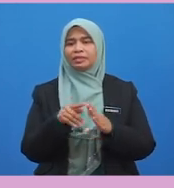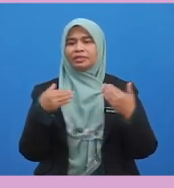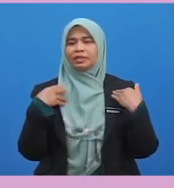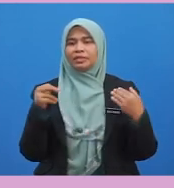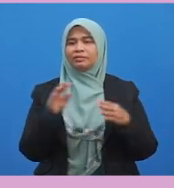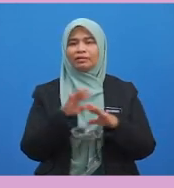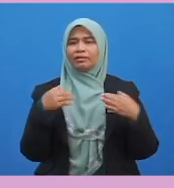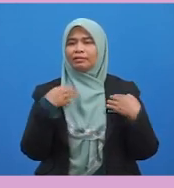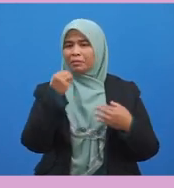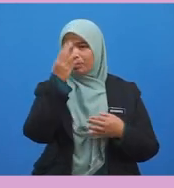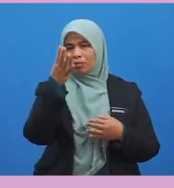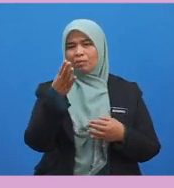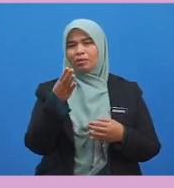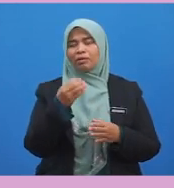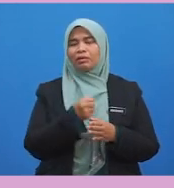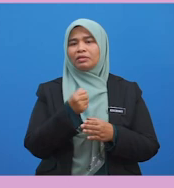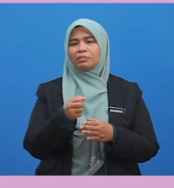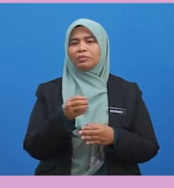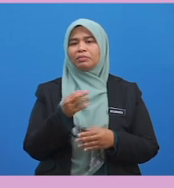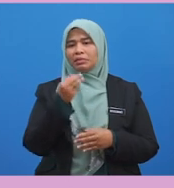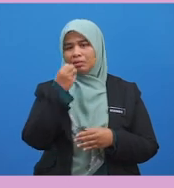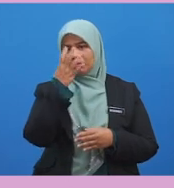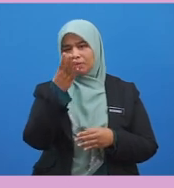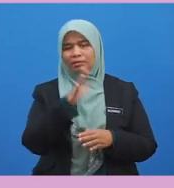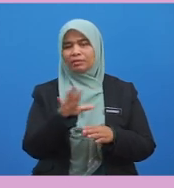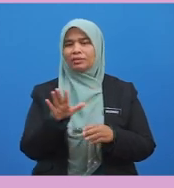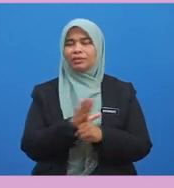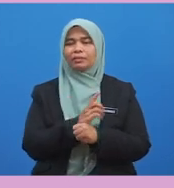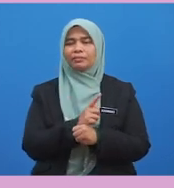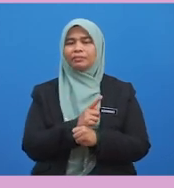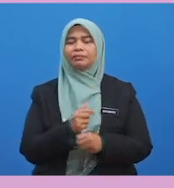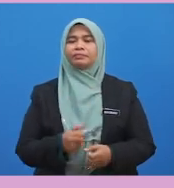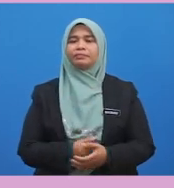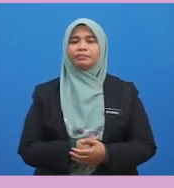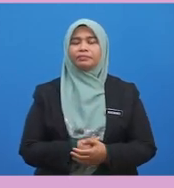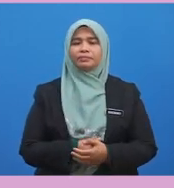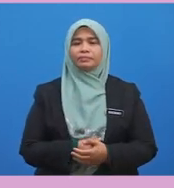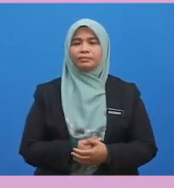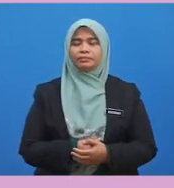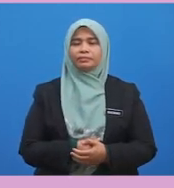maklumat langsung atau maklumat yang tidak lengkap.